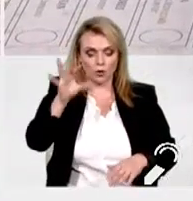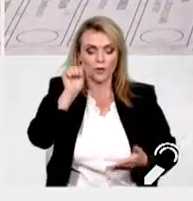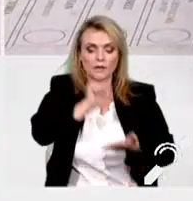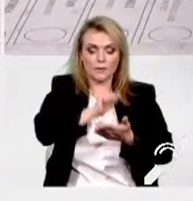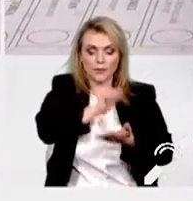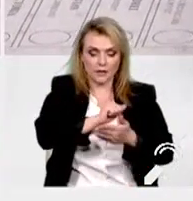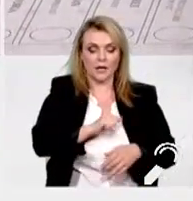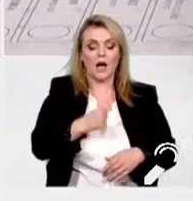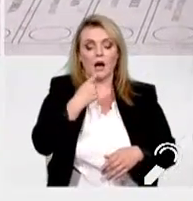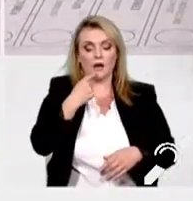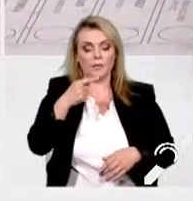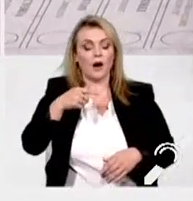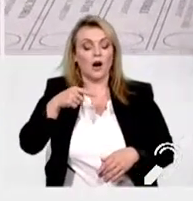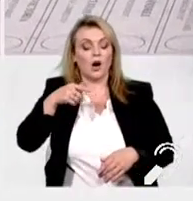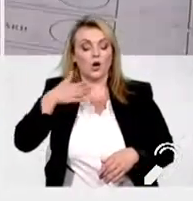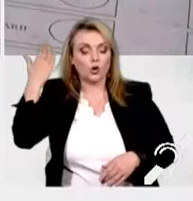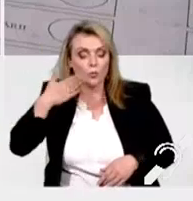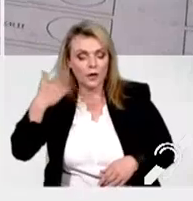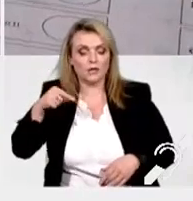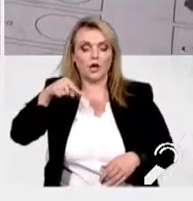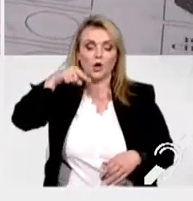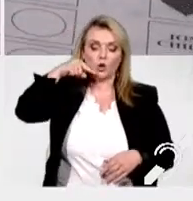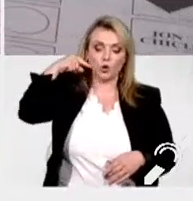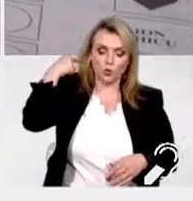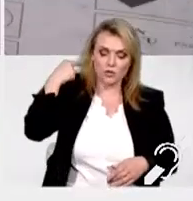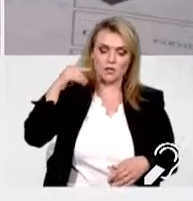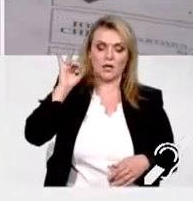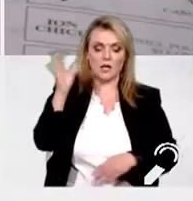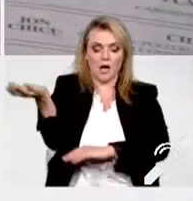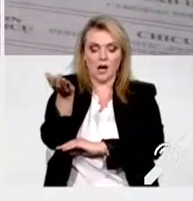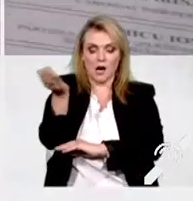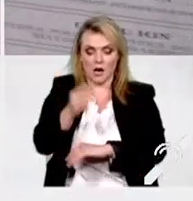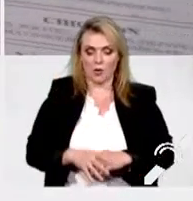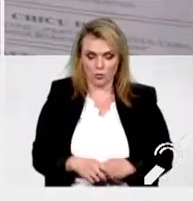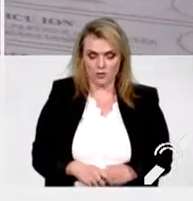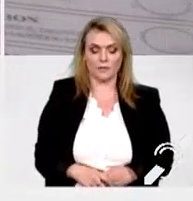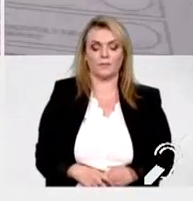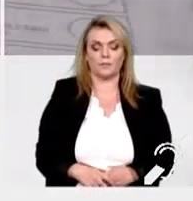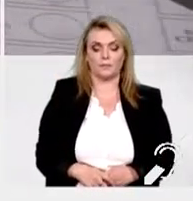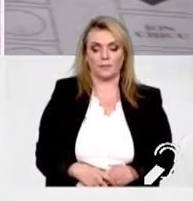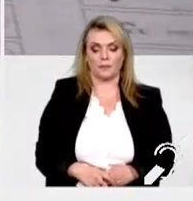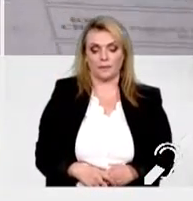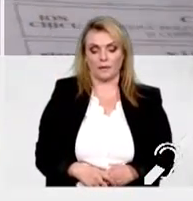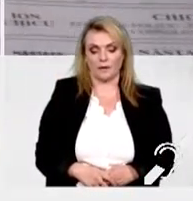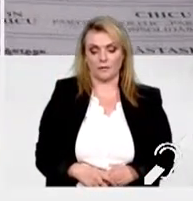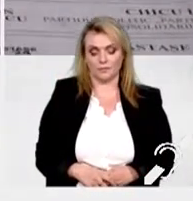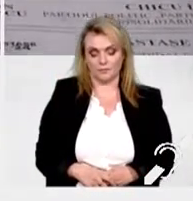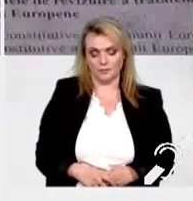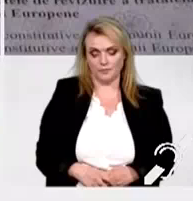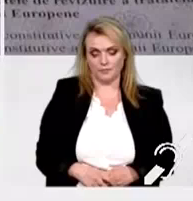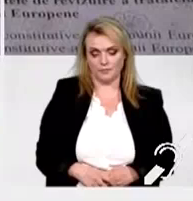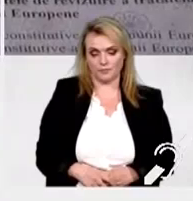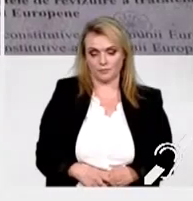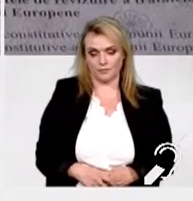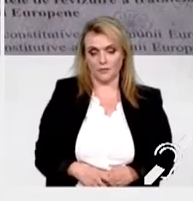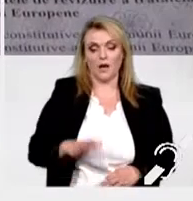tipărite în limbile română, rusă și găgăuză. Acestea vor fi distribuite de Ministerul de Externe celor 231 de